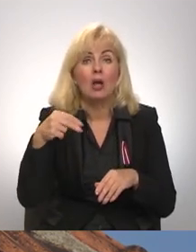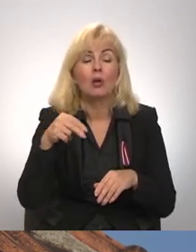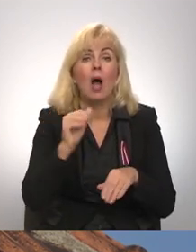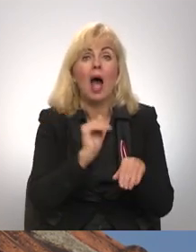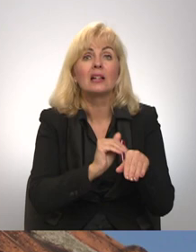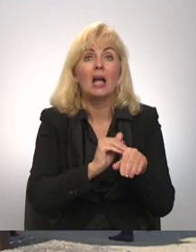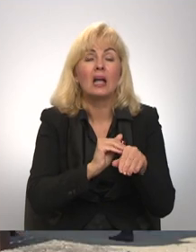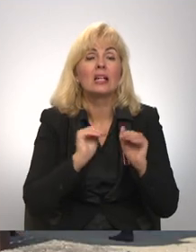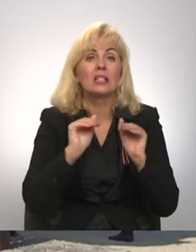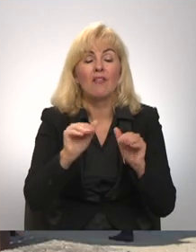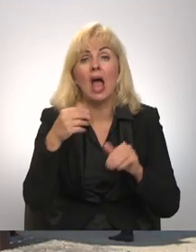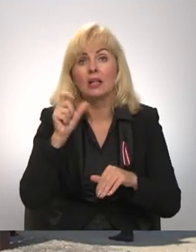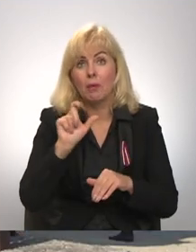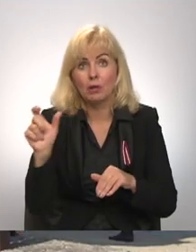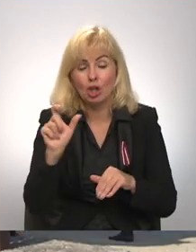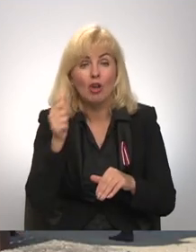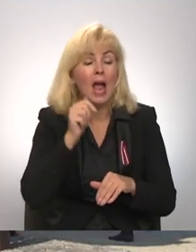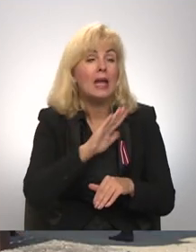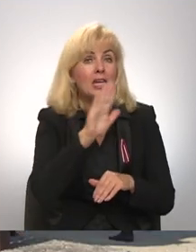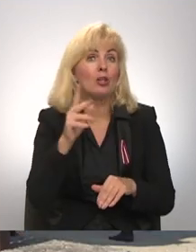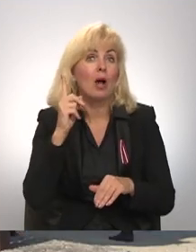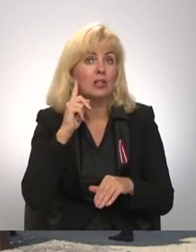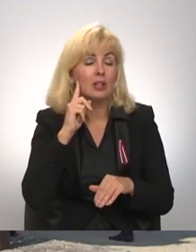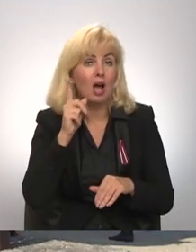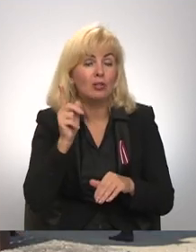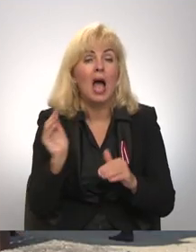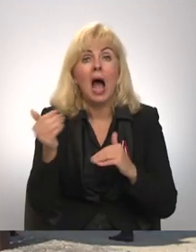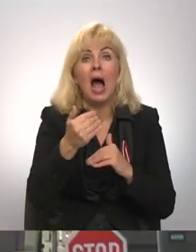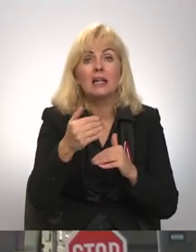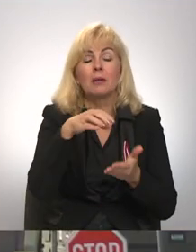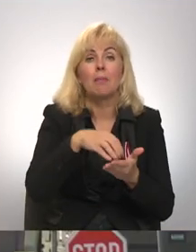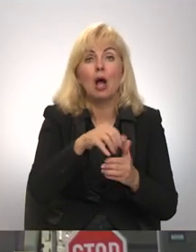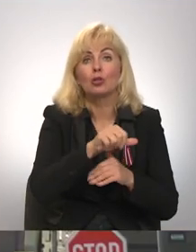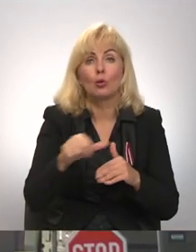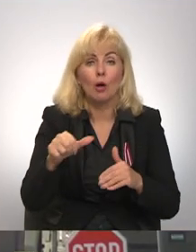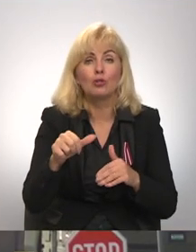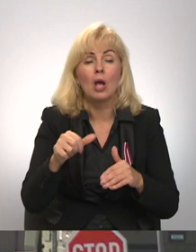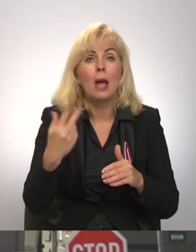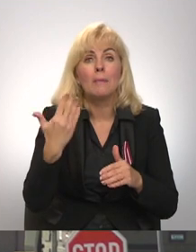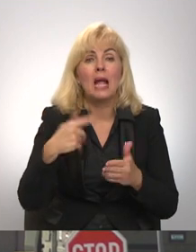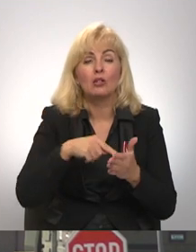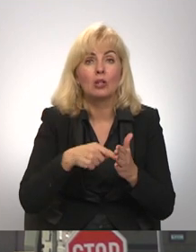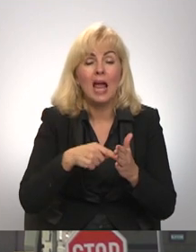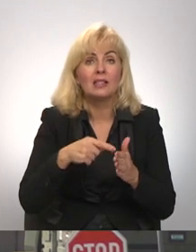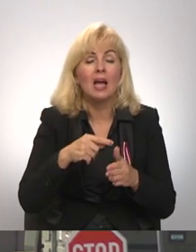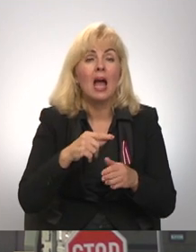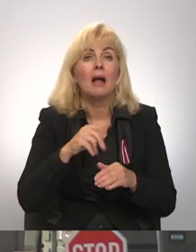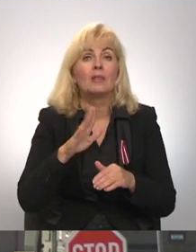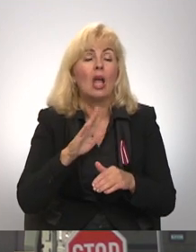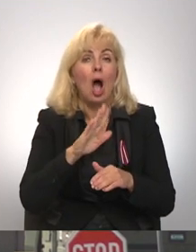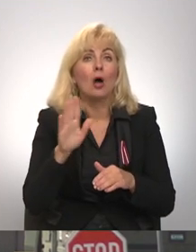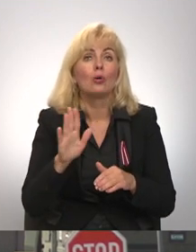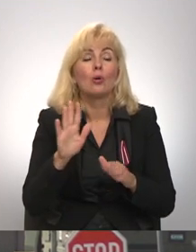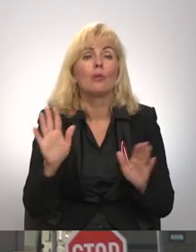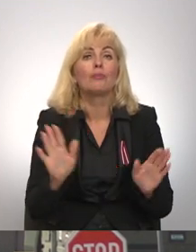svētbrīžiem. No šeienes ikdienu var dzirdēt arī, kā aiz bāzes robežām 5 reizes dienā ar minareta dziedājumiem savus